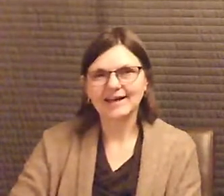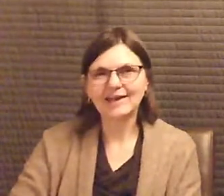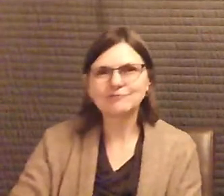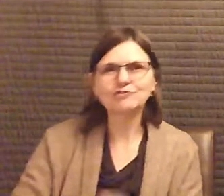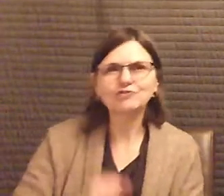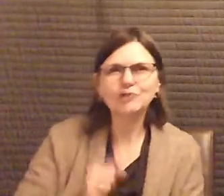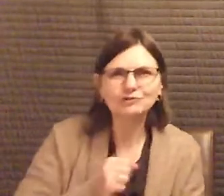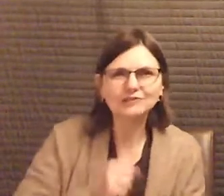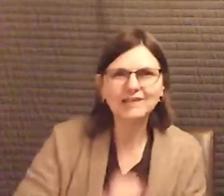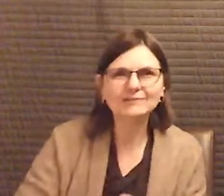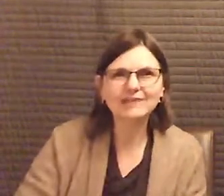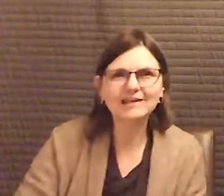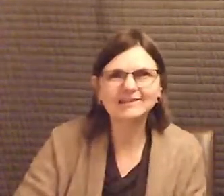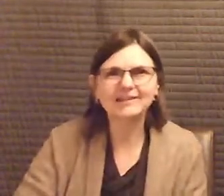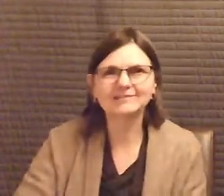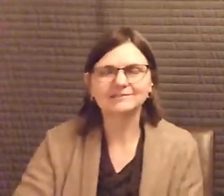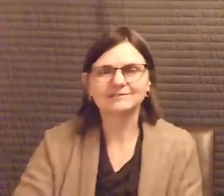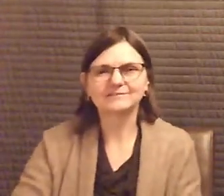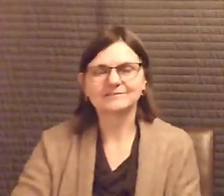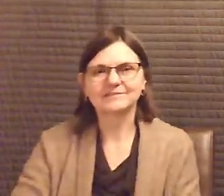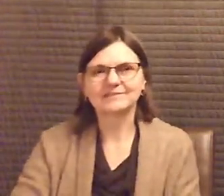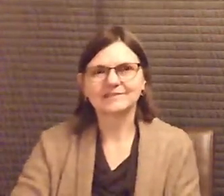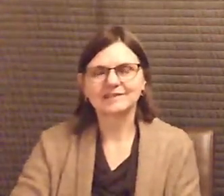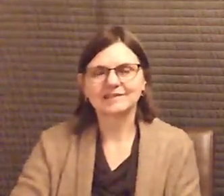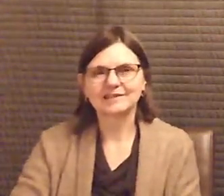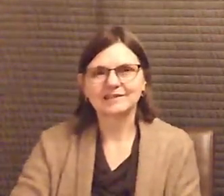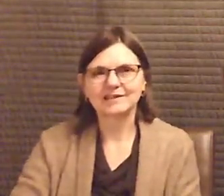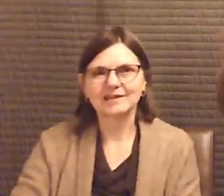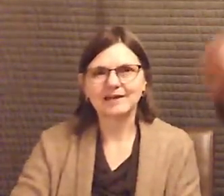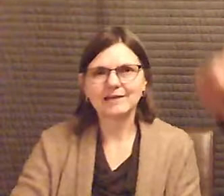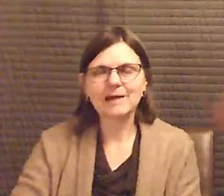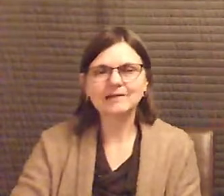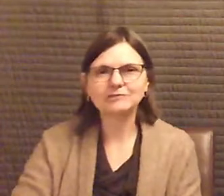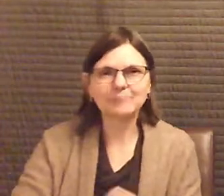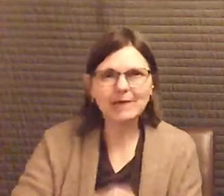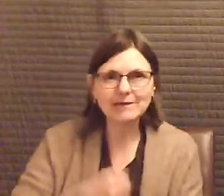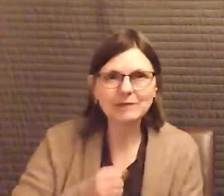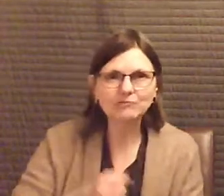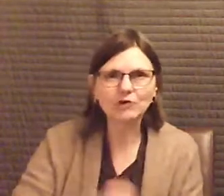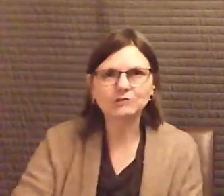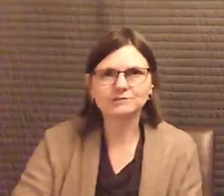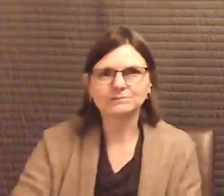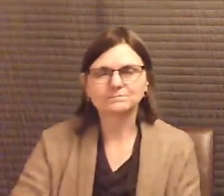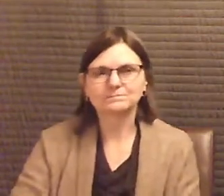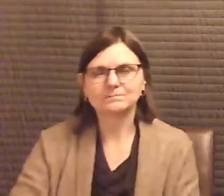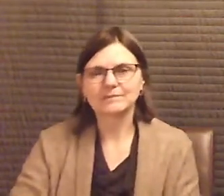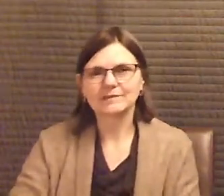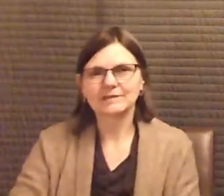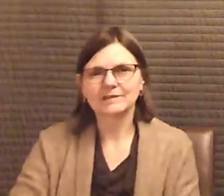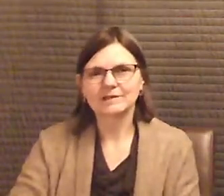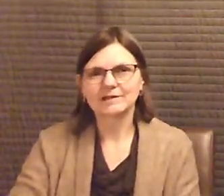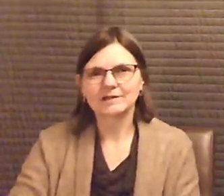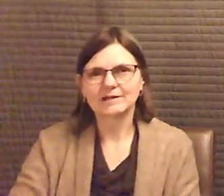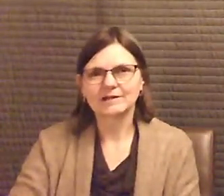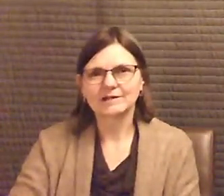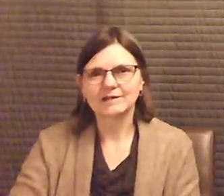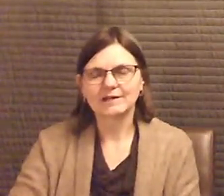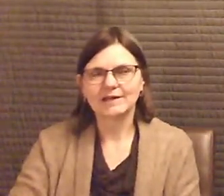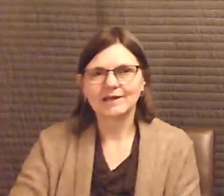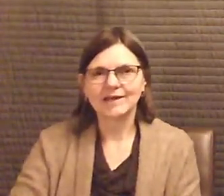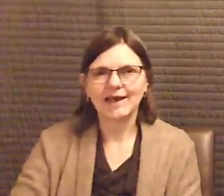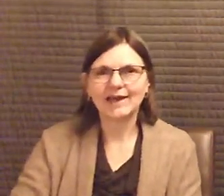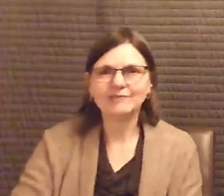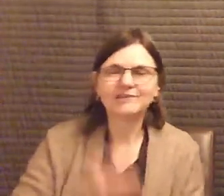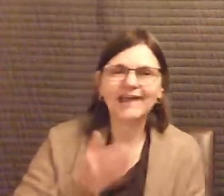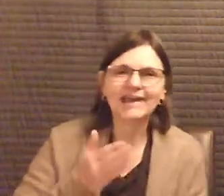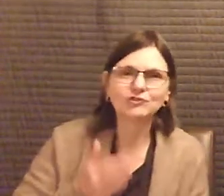heeft een terug je slaapt en gesteld en met meer melk god en maakte van mijn man toch op ik inspireer is ons